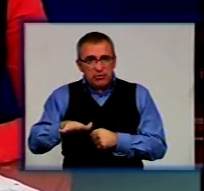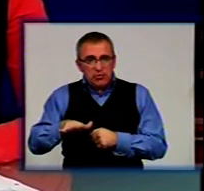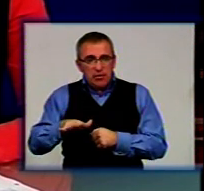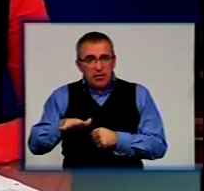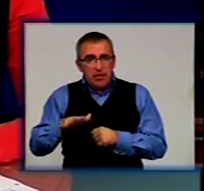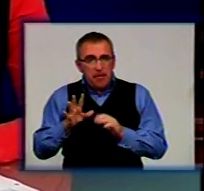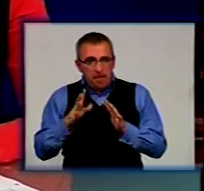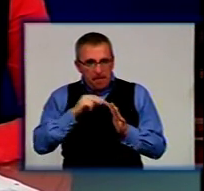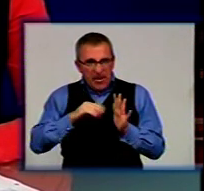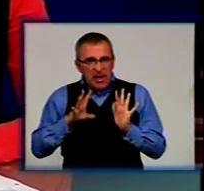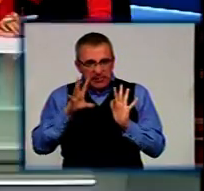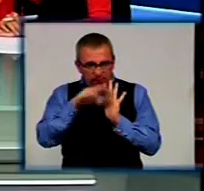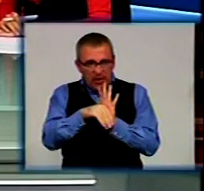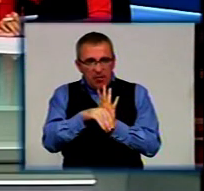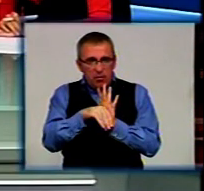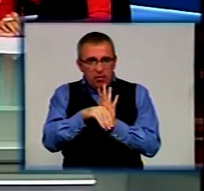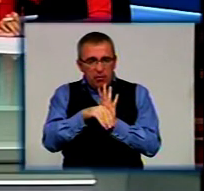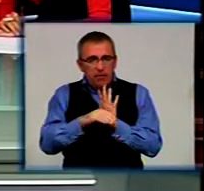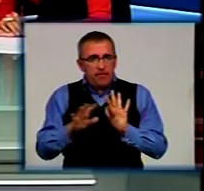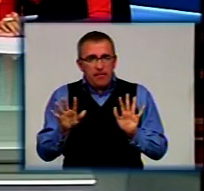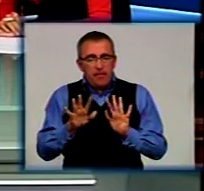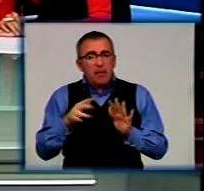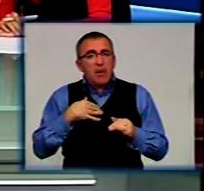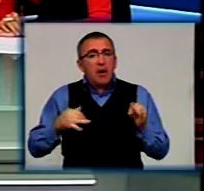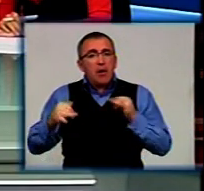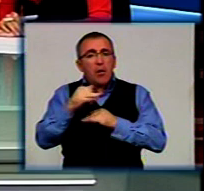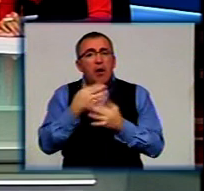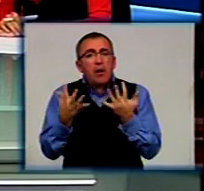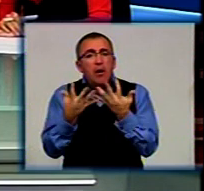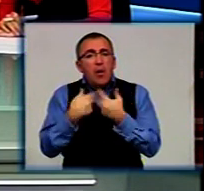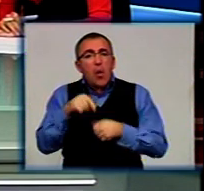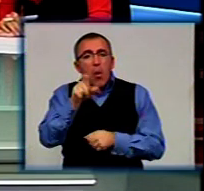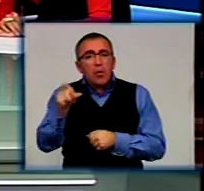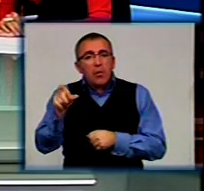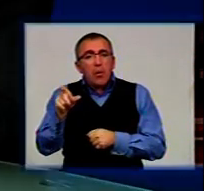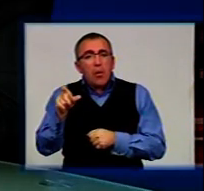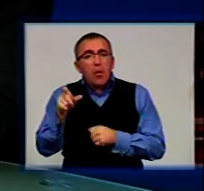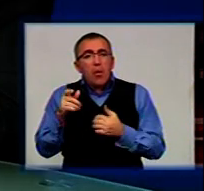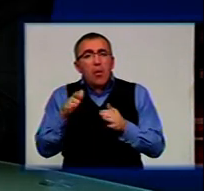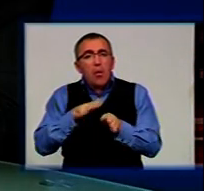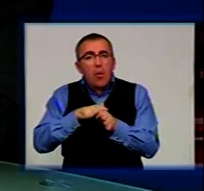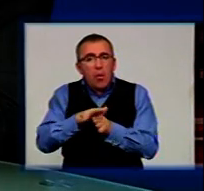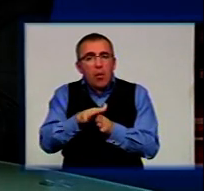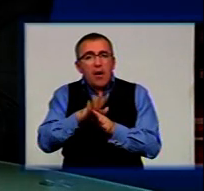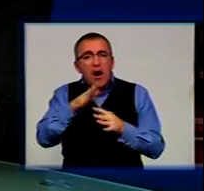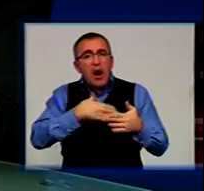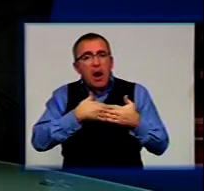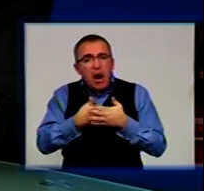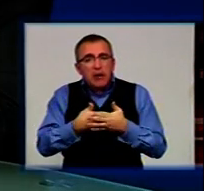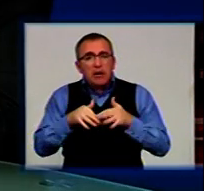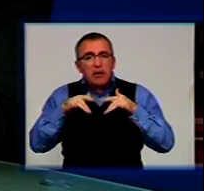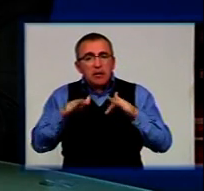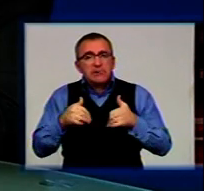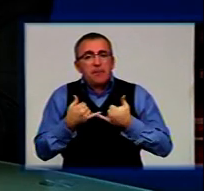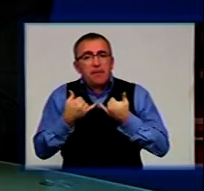кількістю працевлаштованих людей, правильно я зрозумів? Ні, ми кажемо про кількість осіб, які охоплені всіми активними заходами